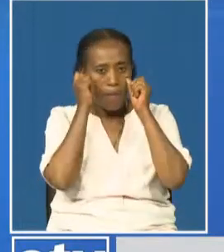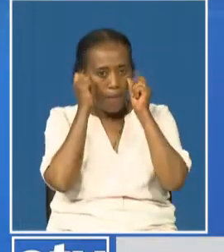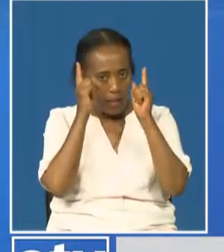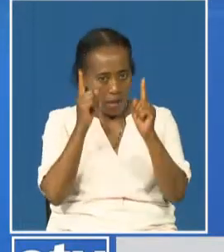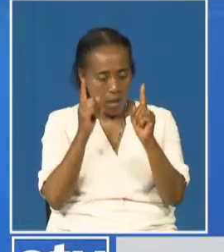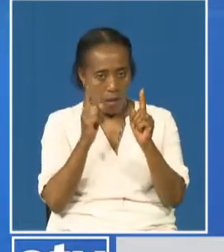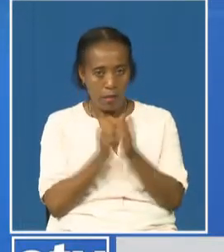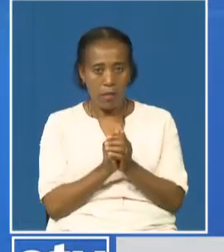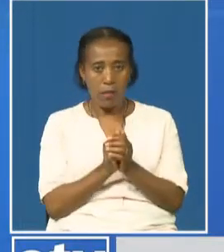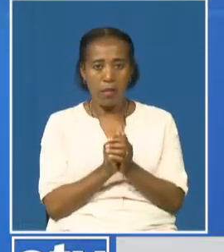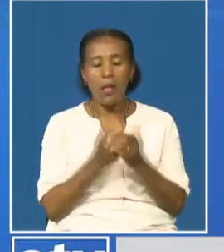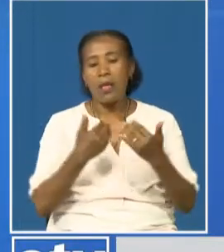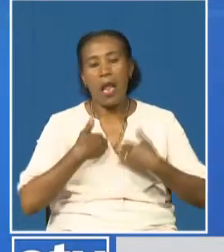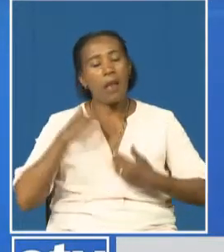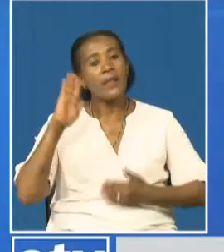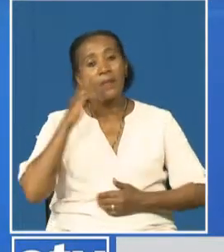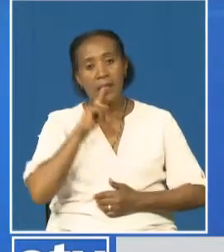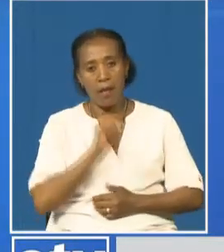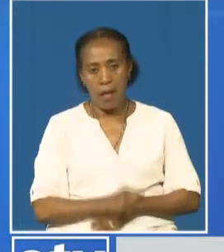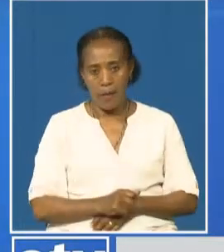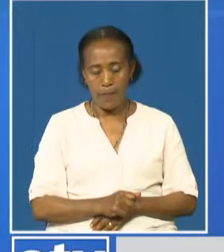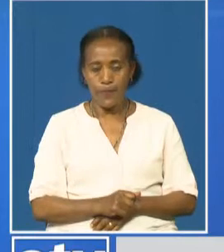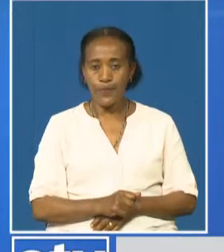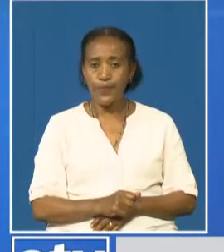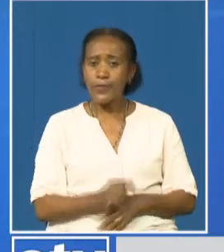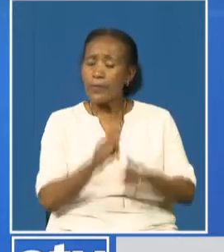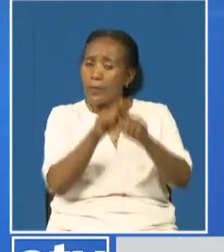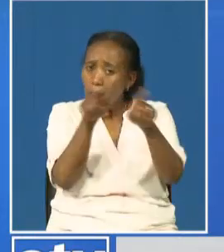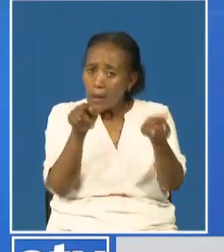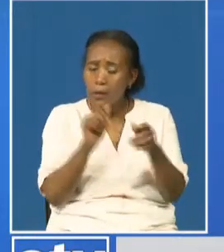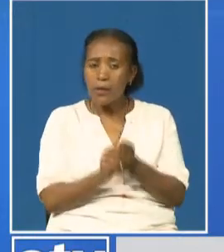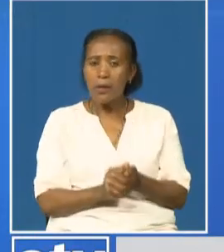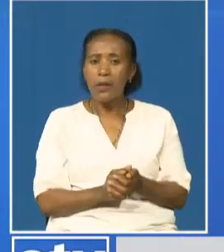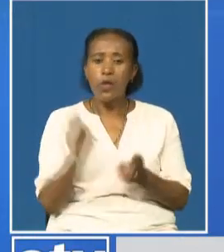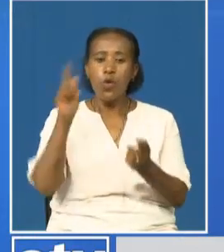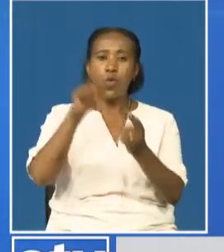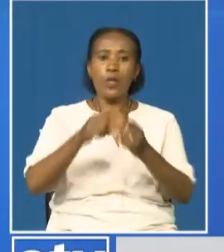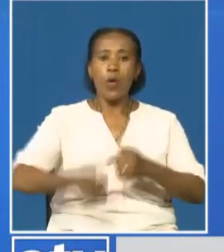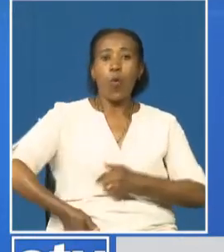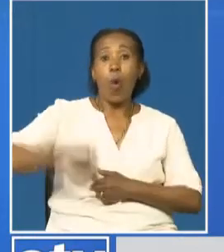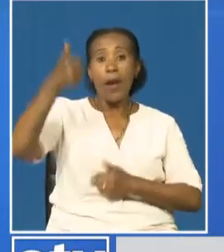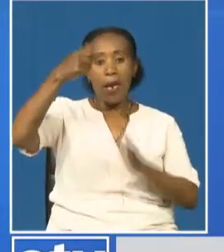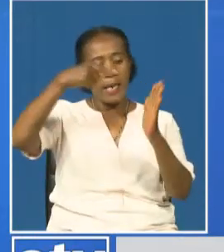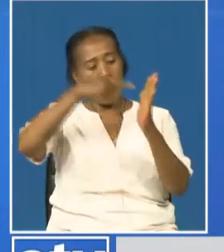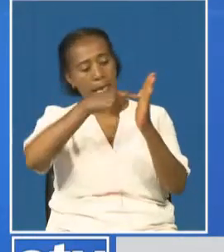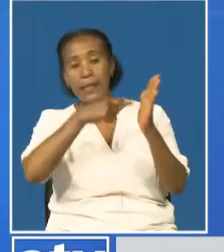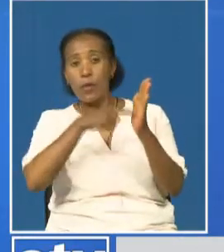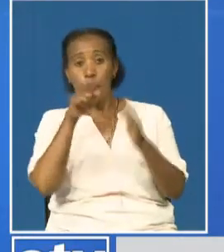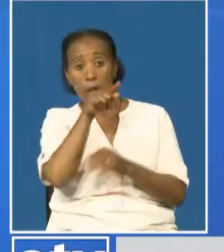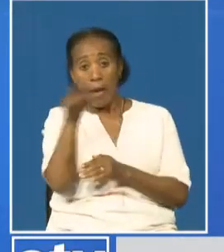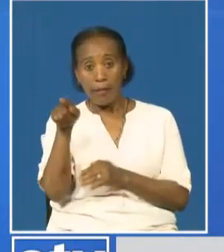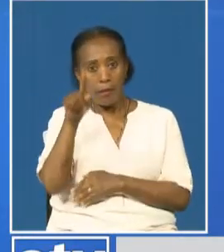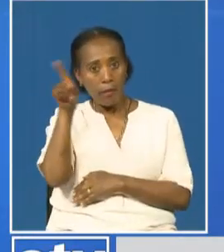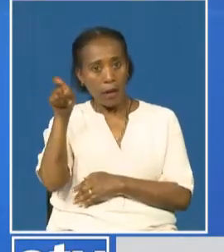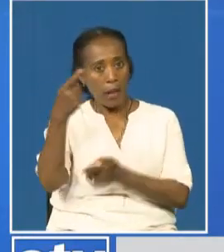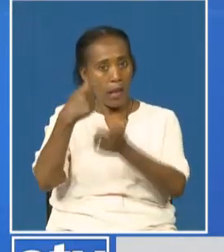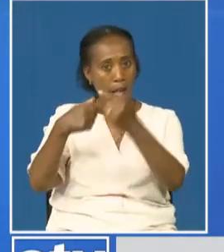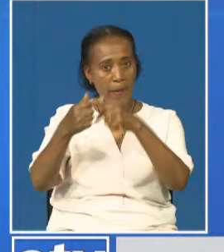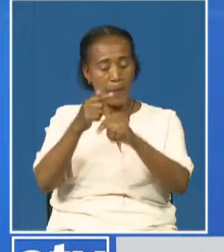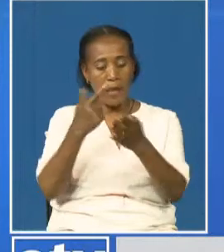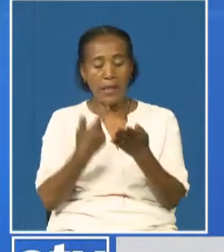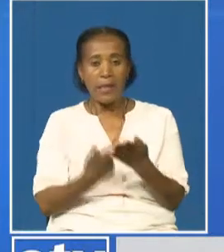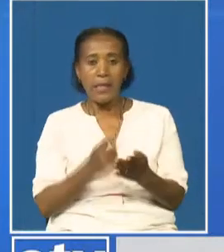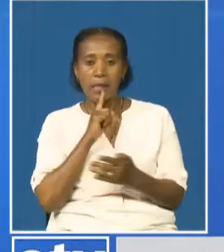መረዳት ያለብን ይመስለኛል ግን ወደ ዋናው ነጥብ ወደ አንተ ጥያቄ ለማምጣት